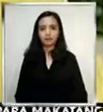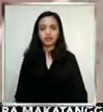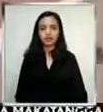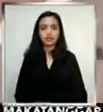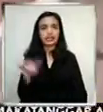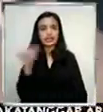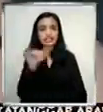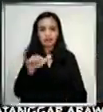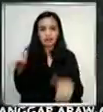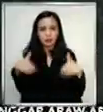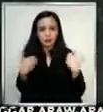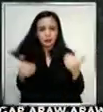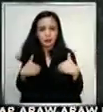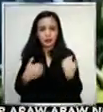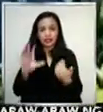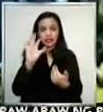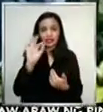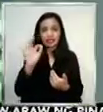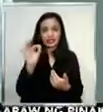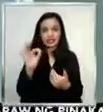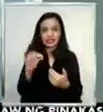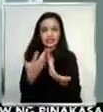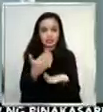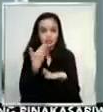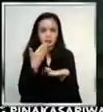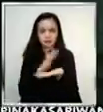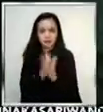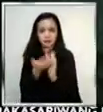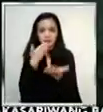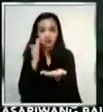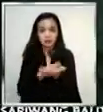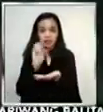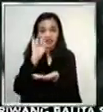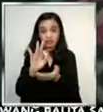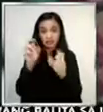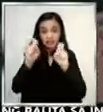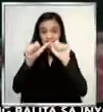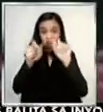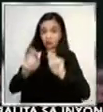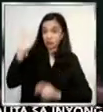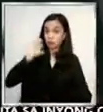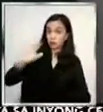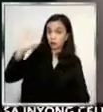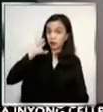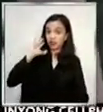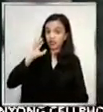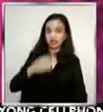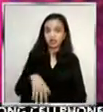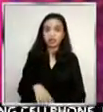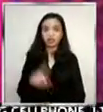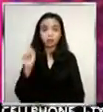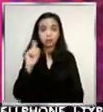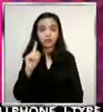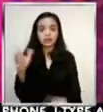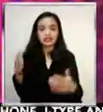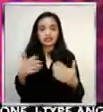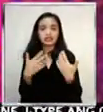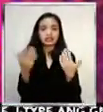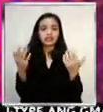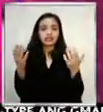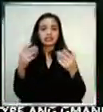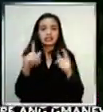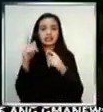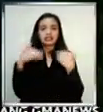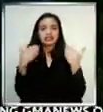batang 90s ang maging lodi ang mga ito. Dahil kapag Sabado noon, hindi mapapalampas ang kilig ng teen drama